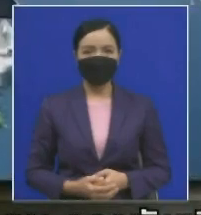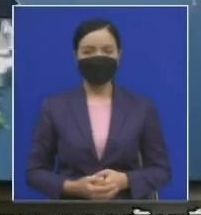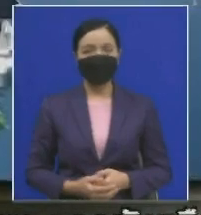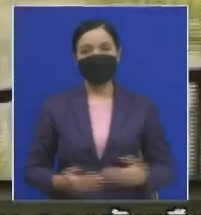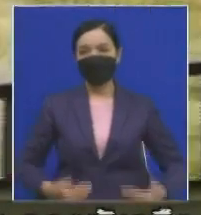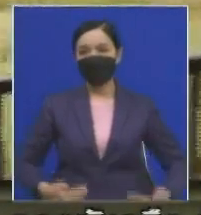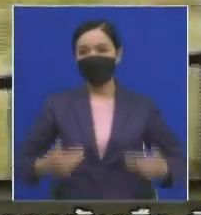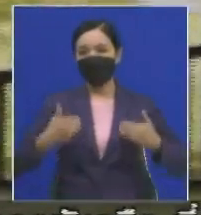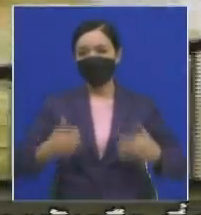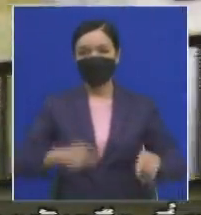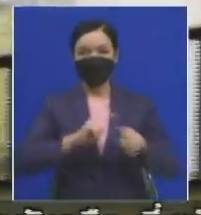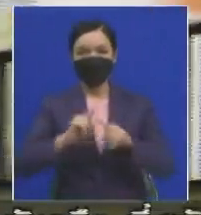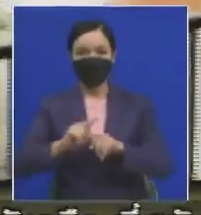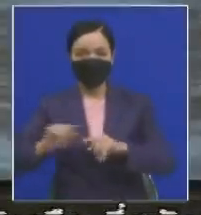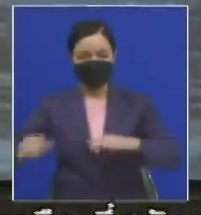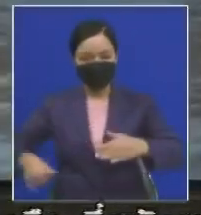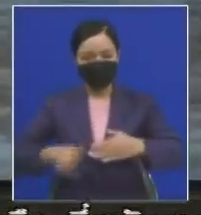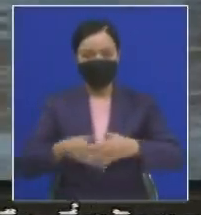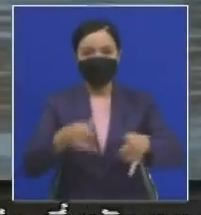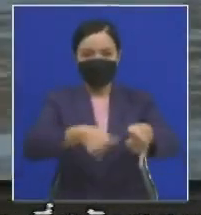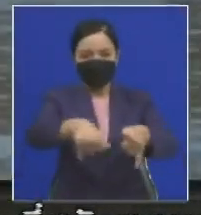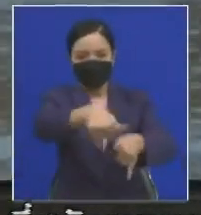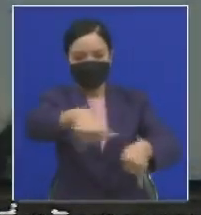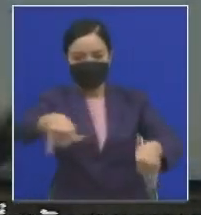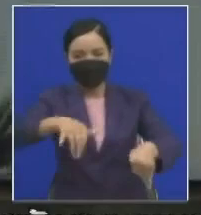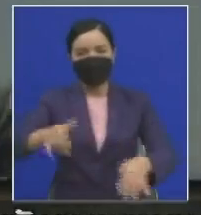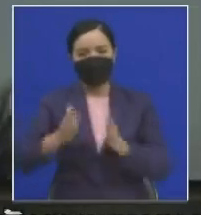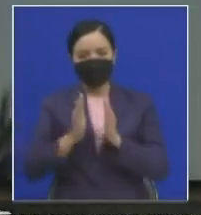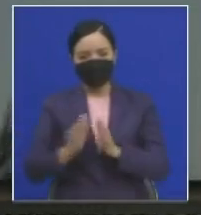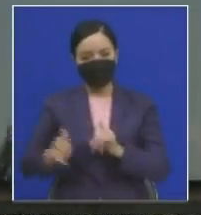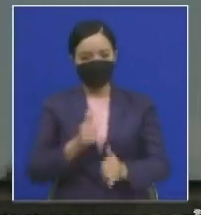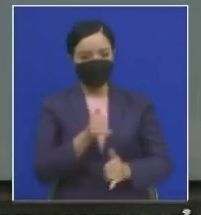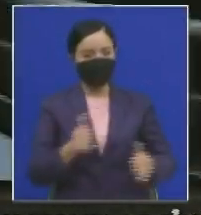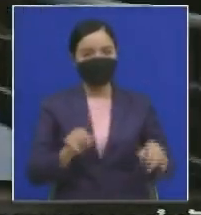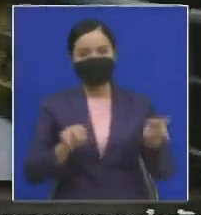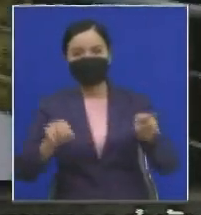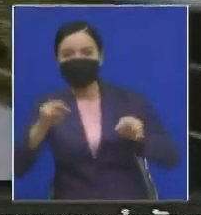ทำให้ชีวิต ได้เข้าใกล้ชีวิตกัน มากิงขึ้น